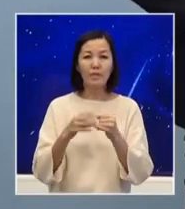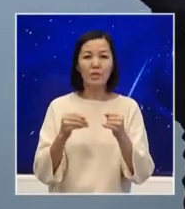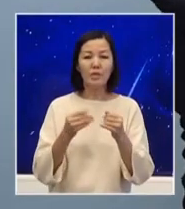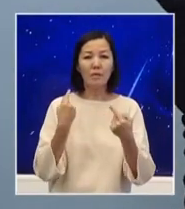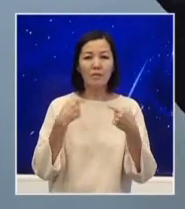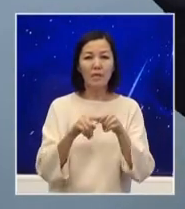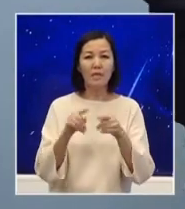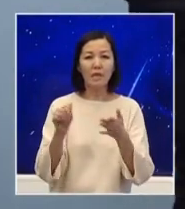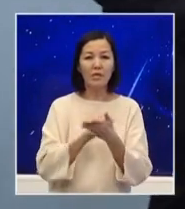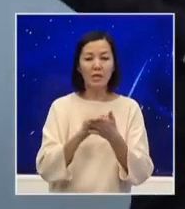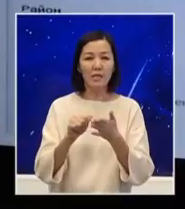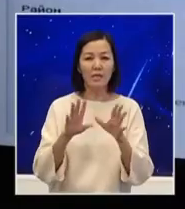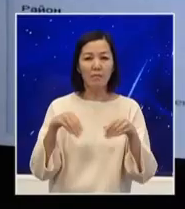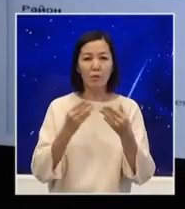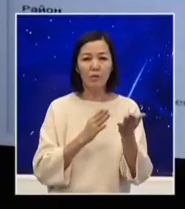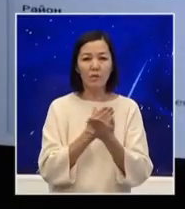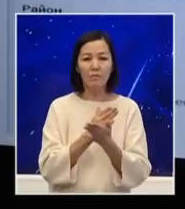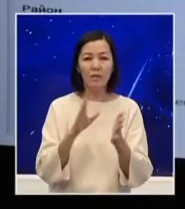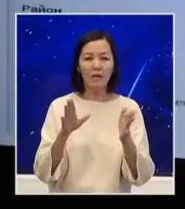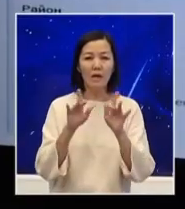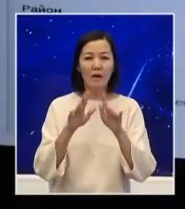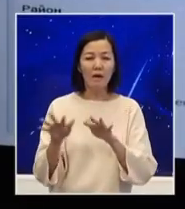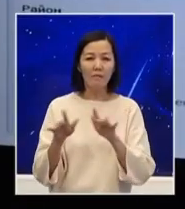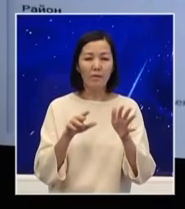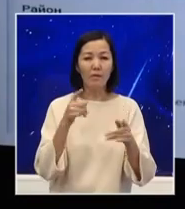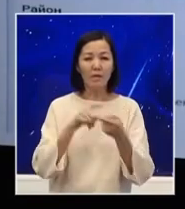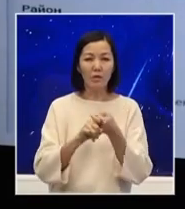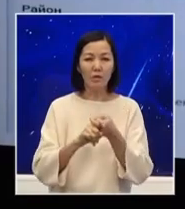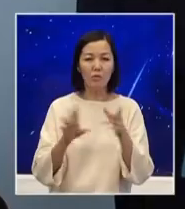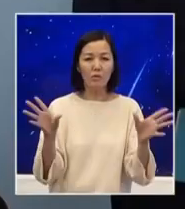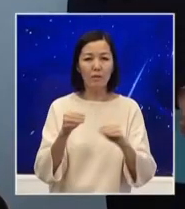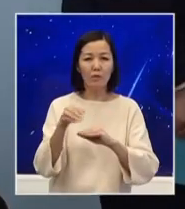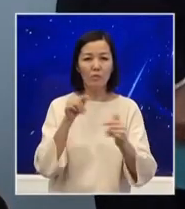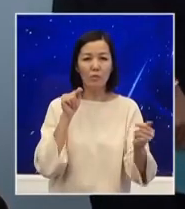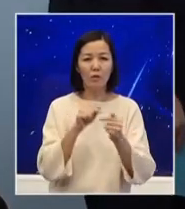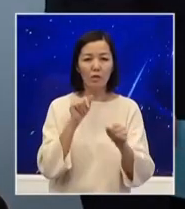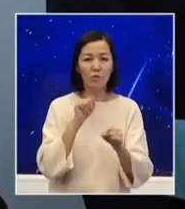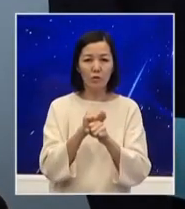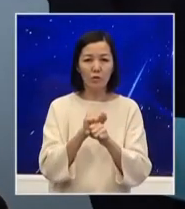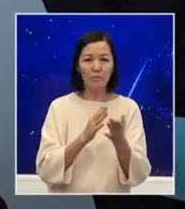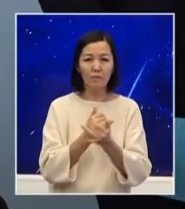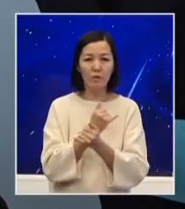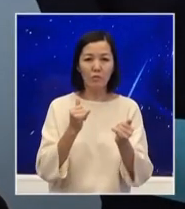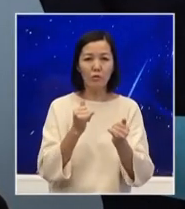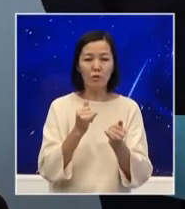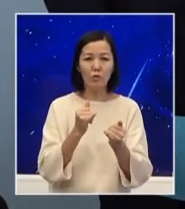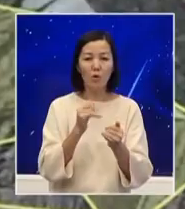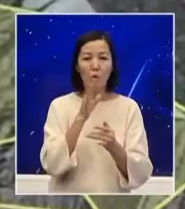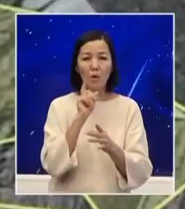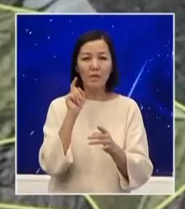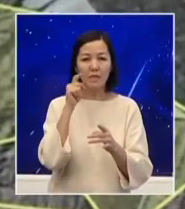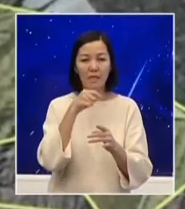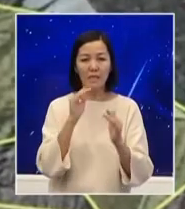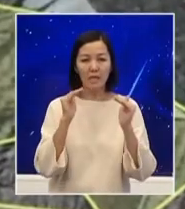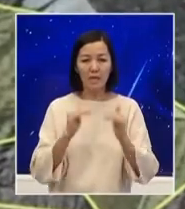жер телімі мен техникалық шарттарды беру қызметтерін автоматтандыру арқылы сыбайлас жемқорлықтың жолы кесіліп, қызмет көрсету